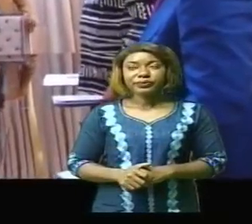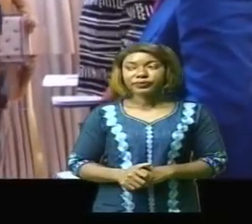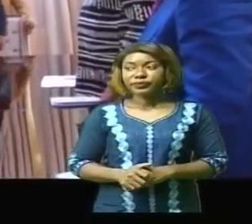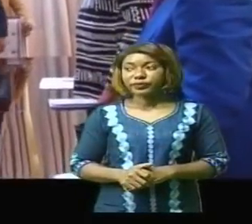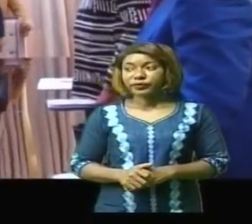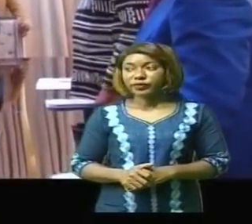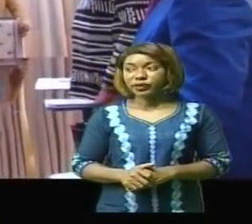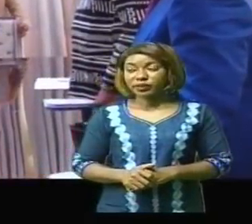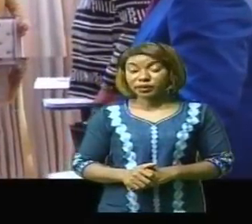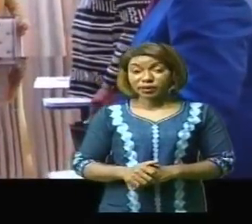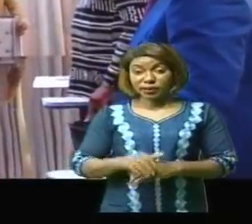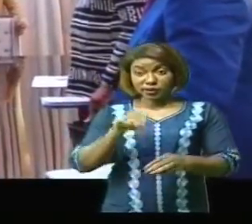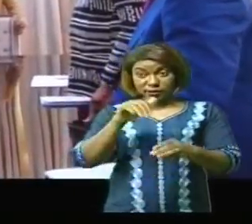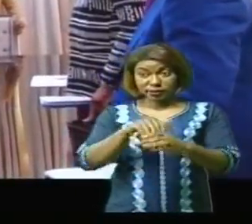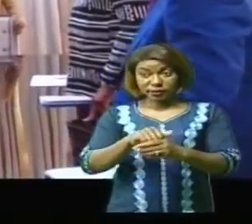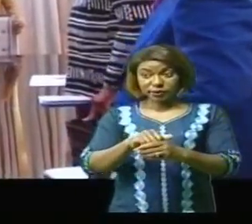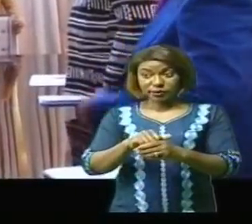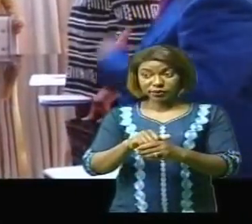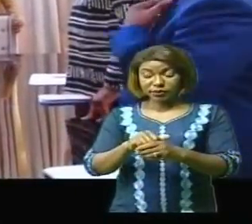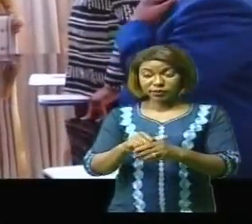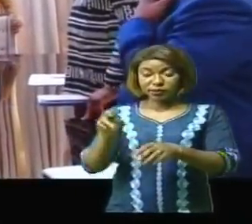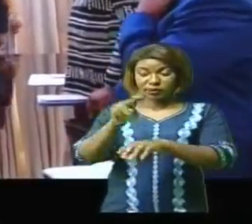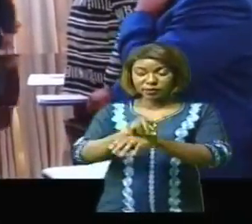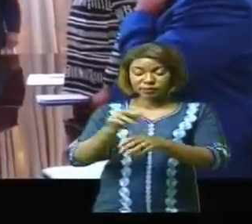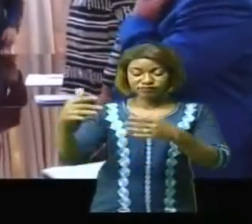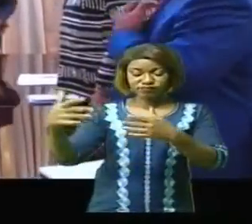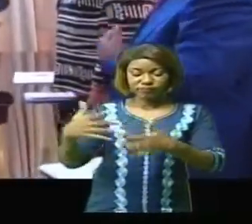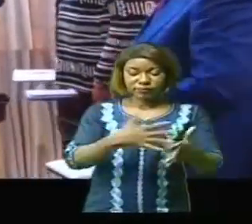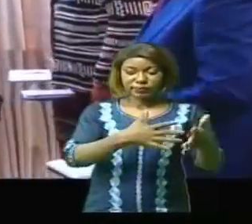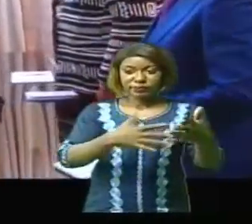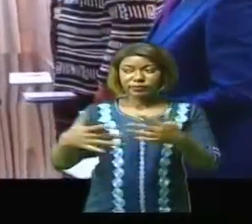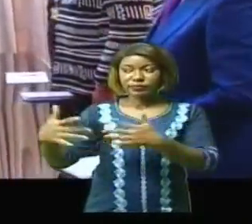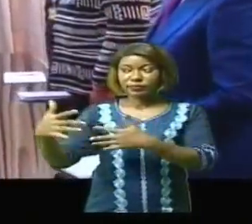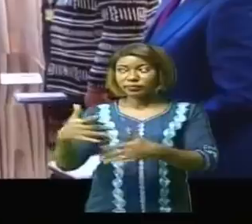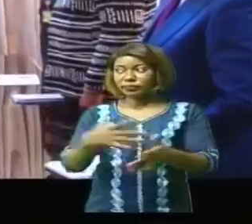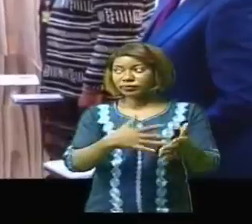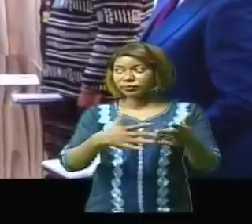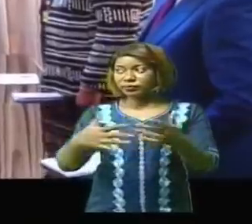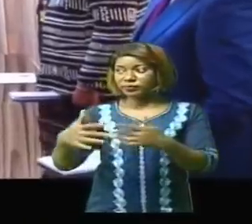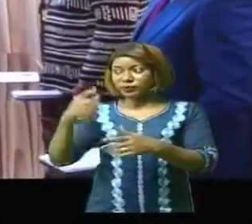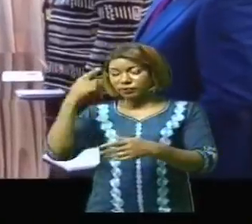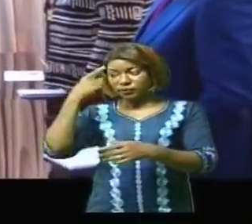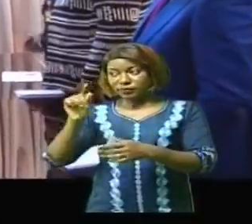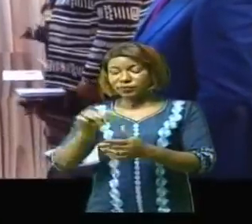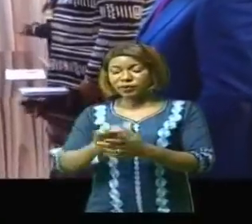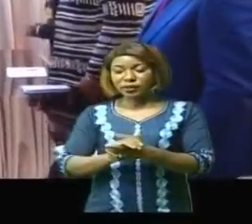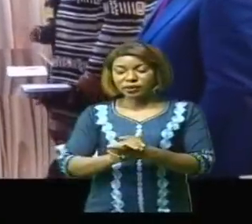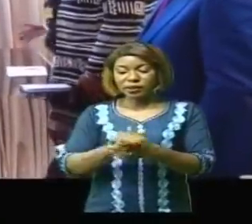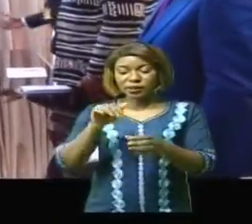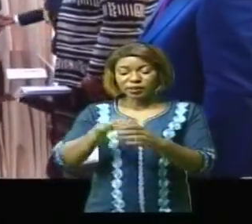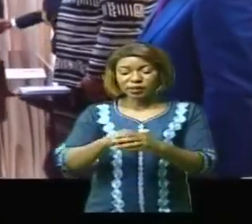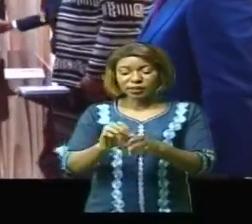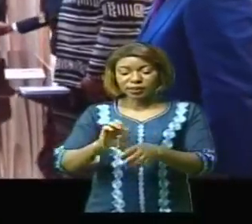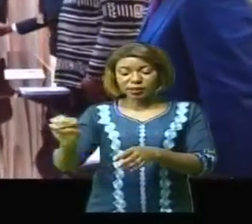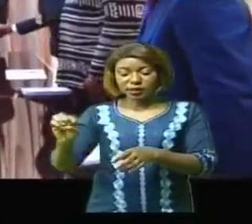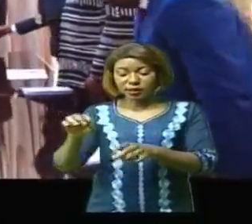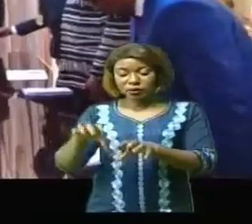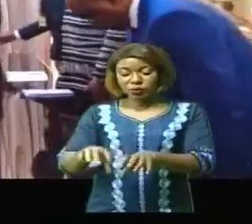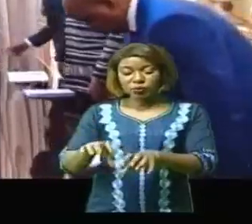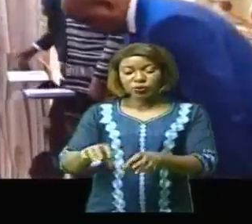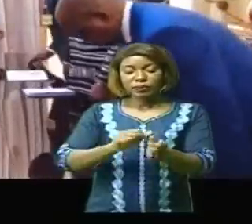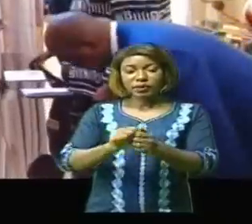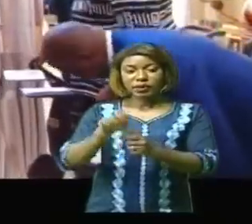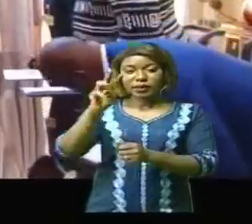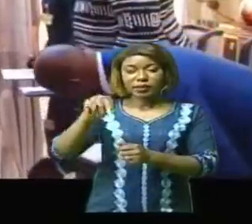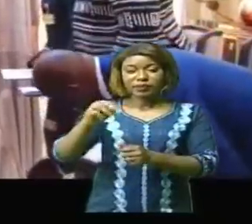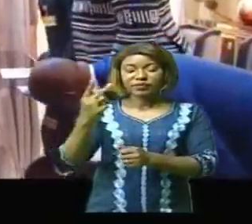C'est dans un contexte des violences, des attaques à répétition de la RDC dans la partie est du territoire national, par le